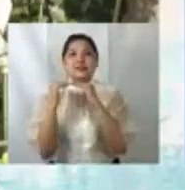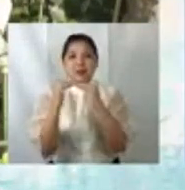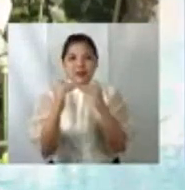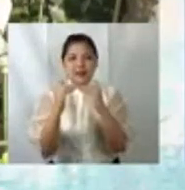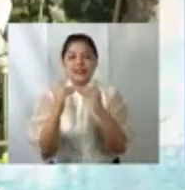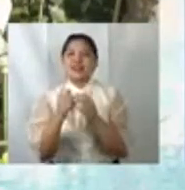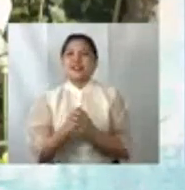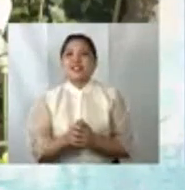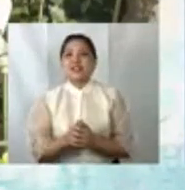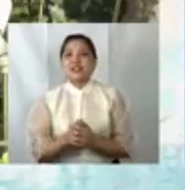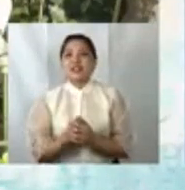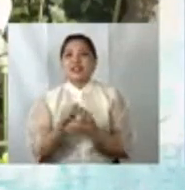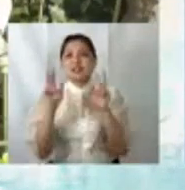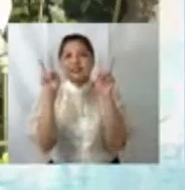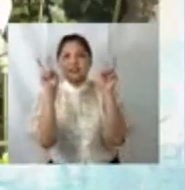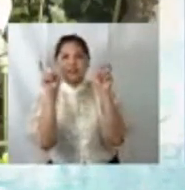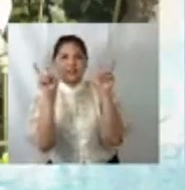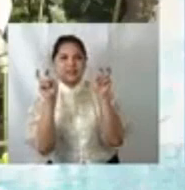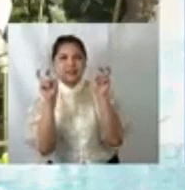ng tinatawag natin na